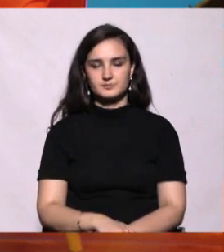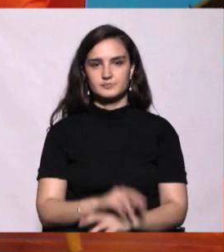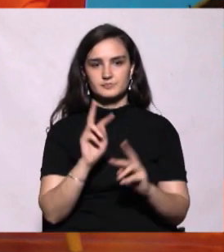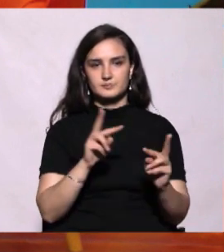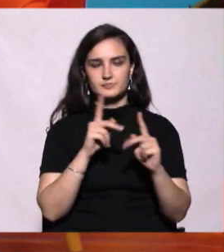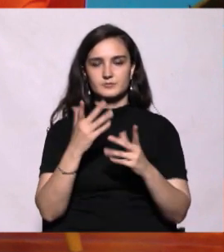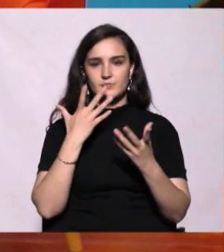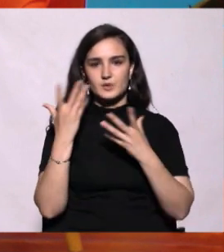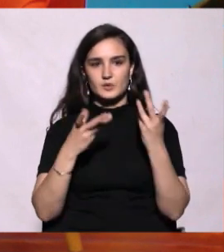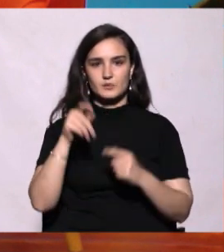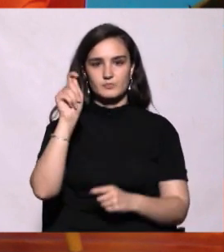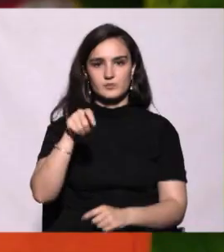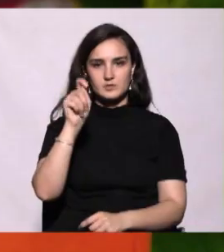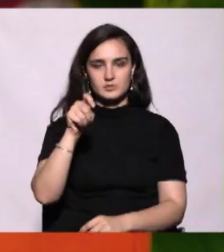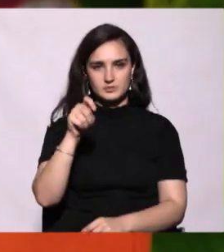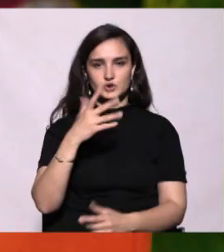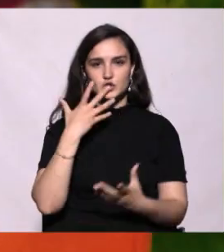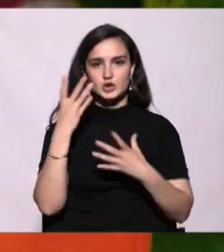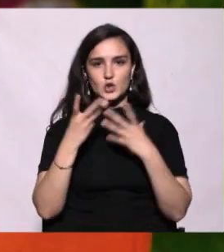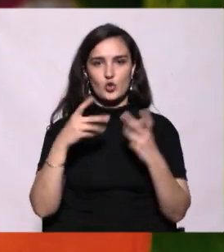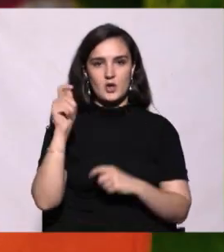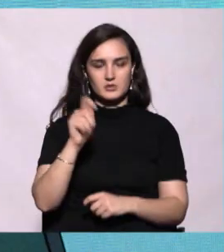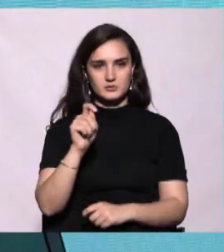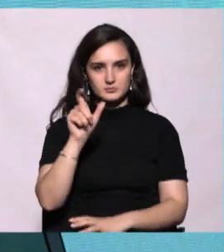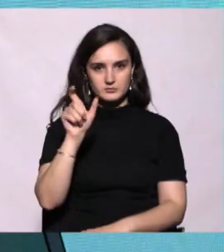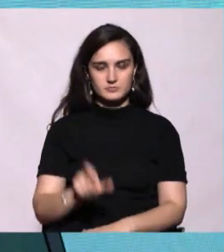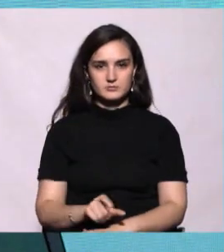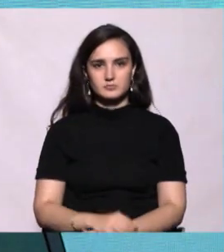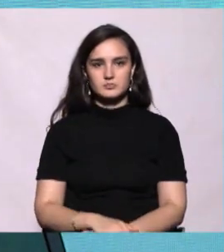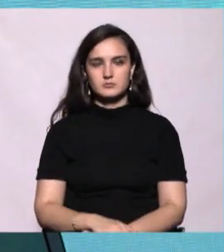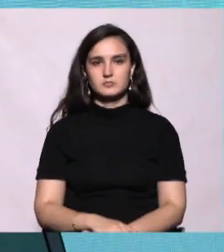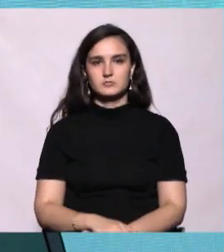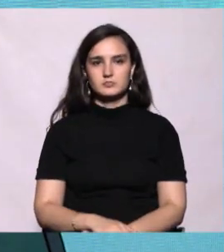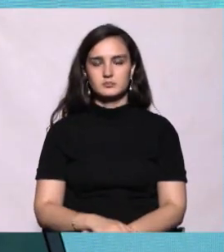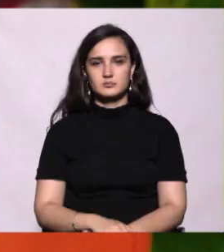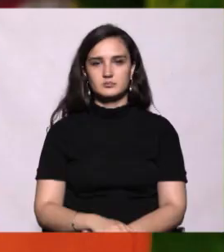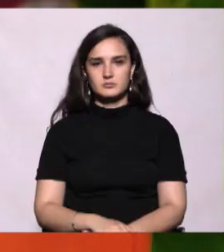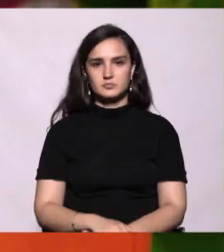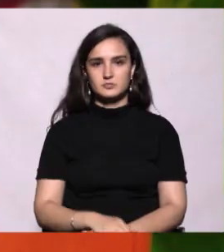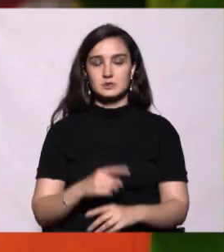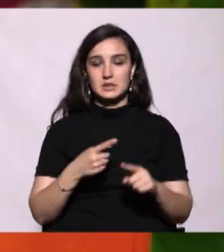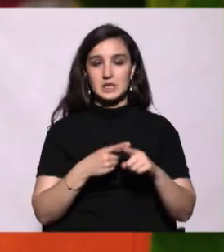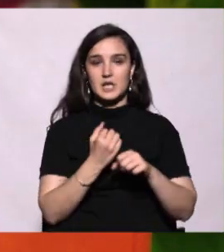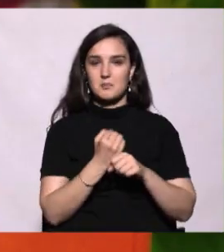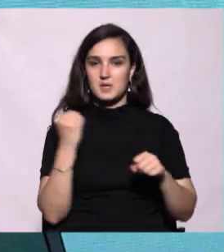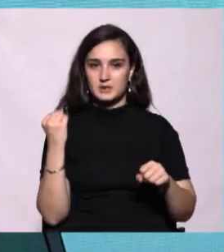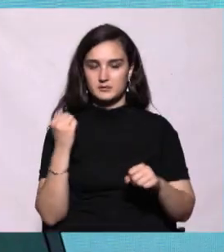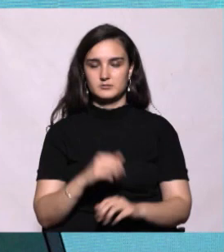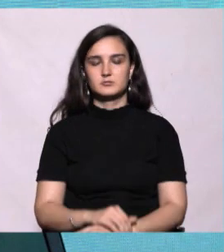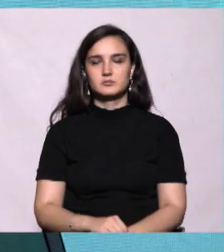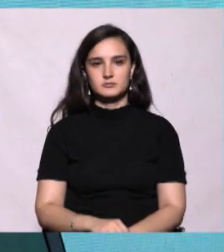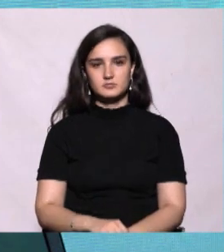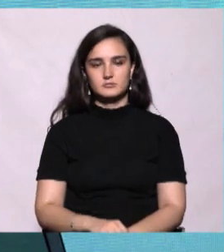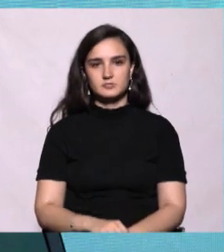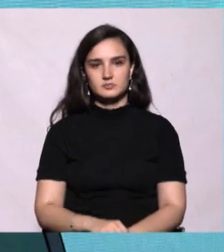have wizard, wizard. ჯადოქარი, Sword, sword. ხმალი,